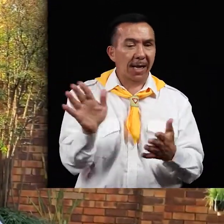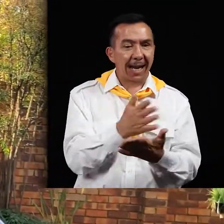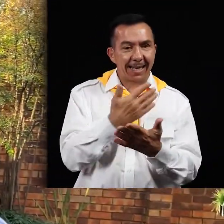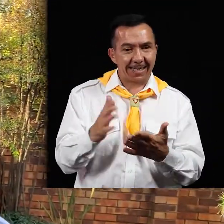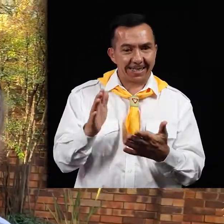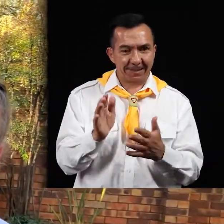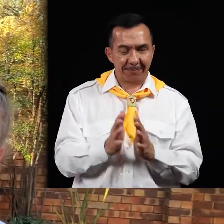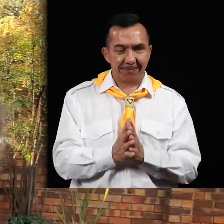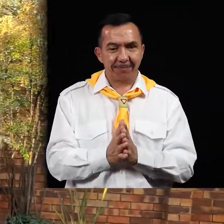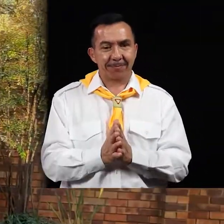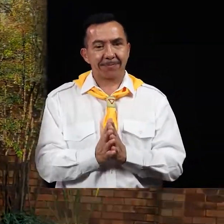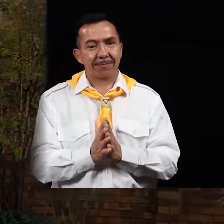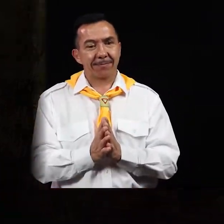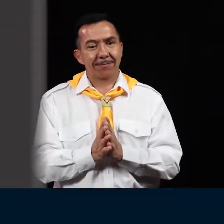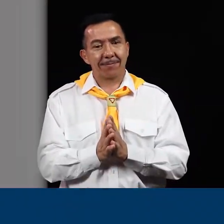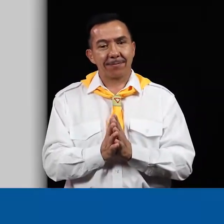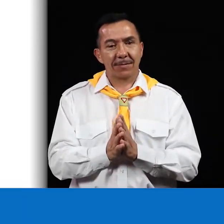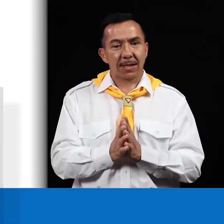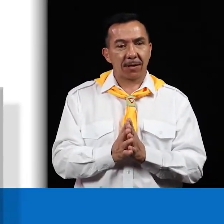na die Baanbreker lied.